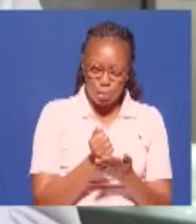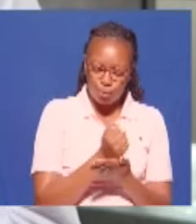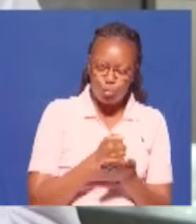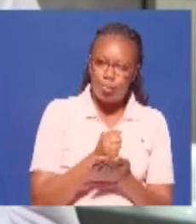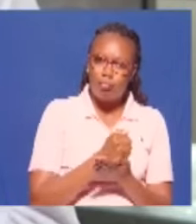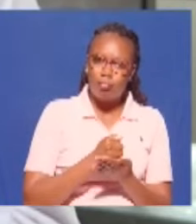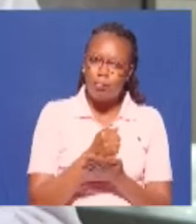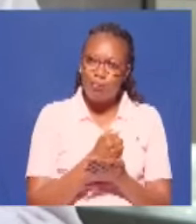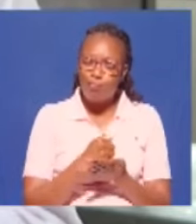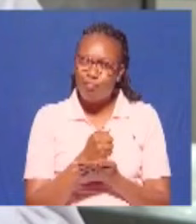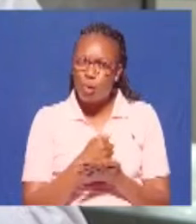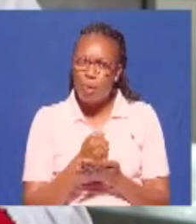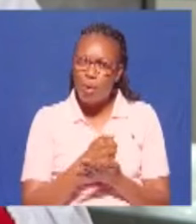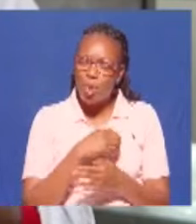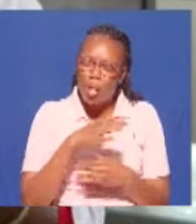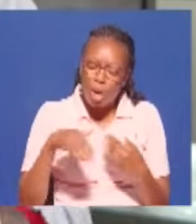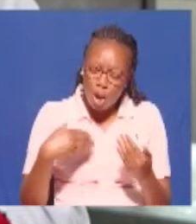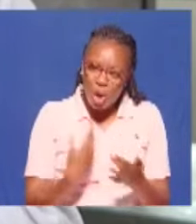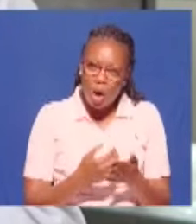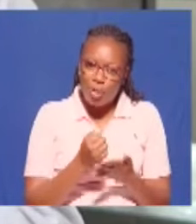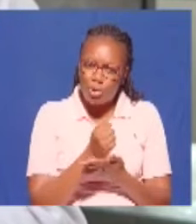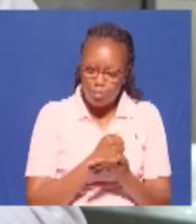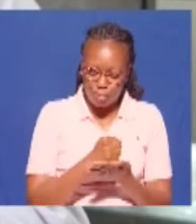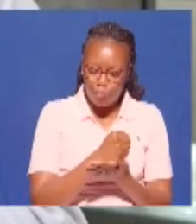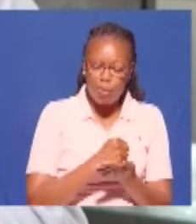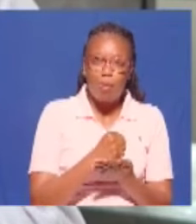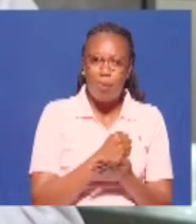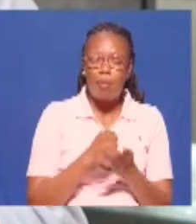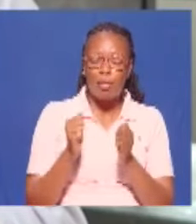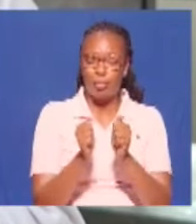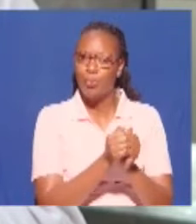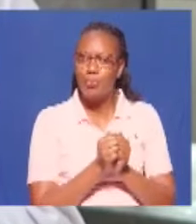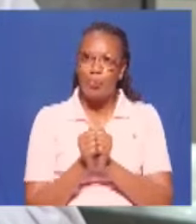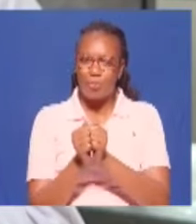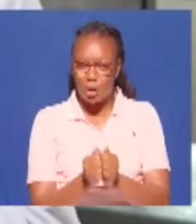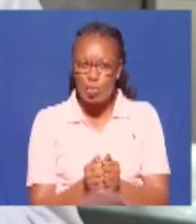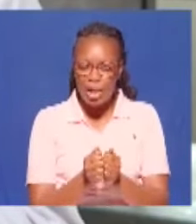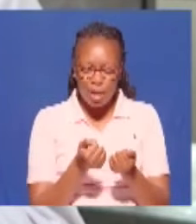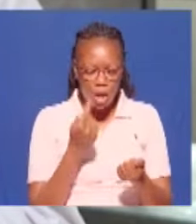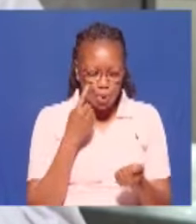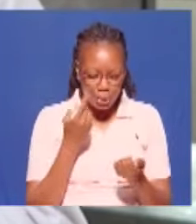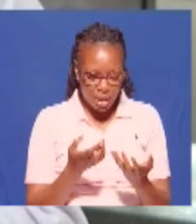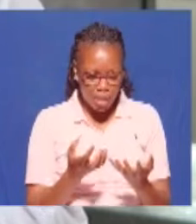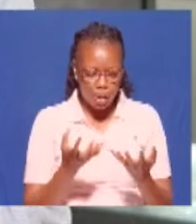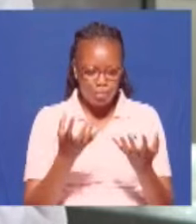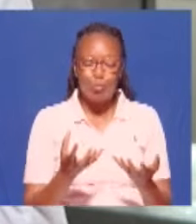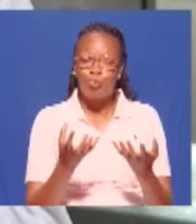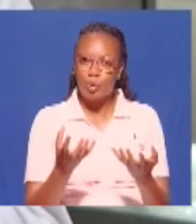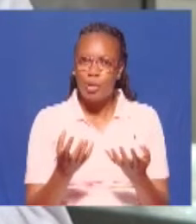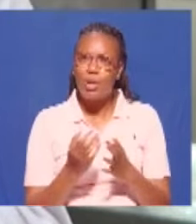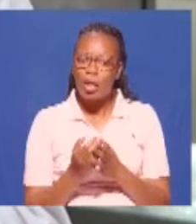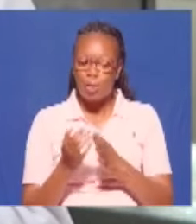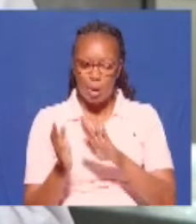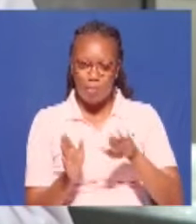paste ya mushrooms kabisa. Ama ni, leo nime blend pamoja. So ikakua a thick paste. Apart from